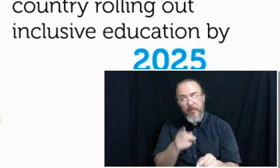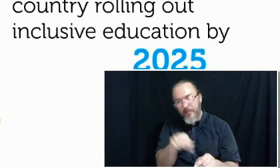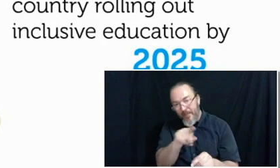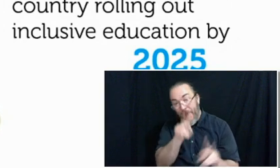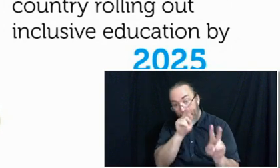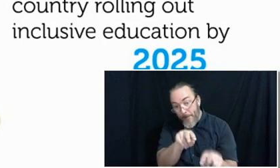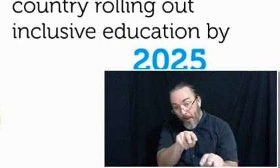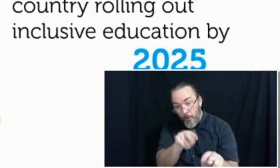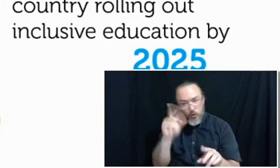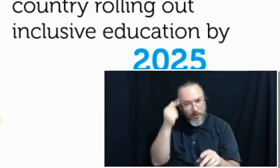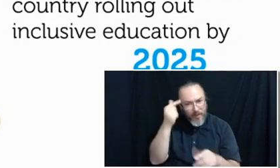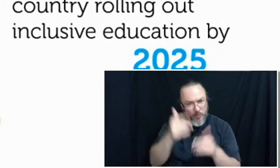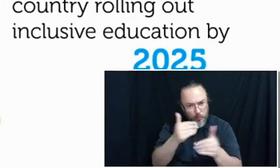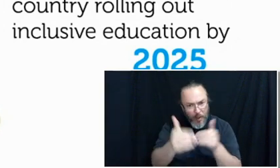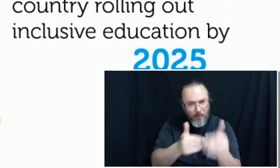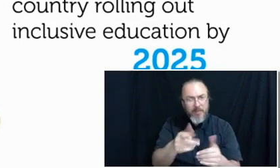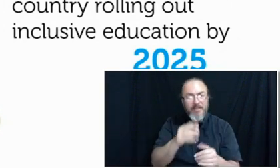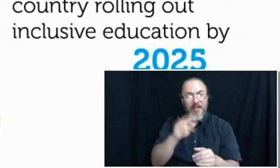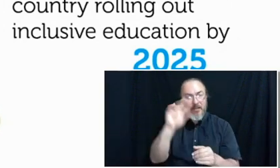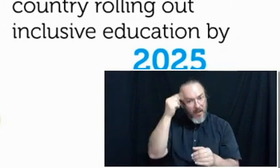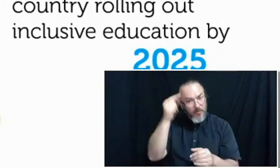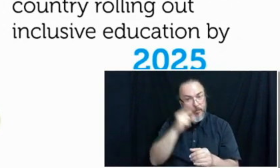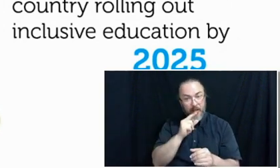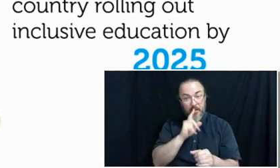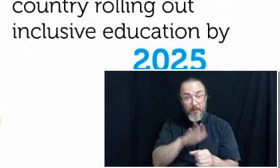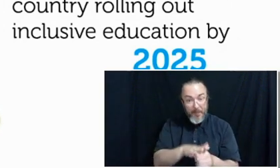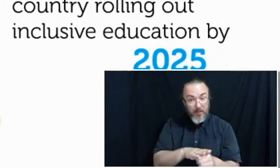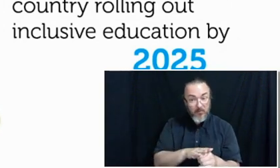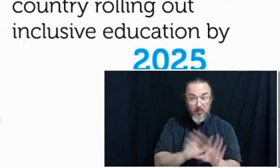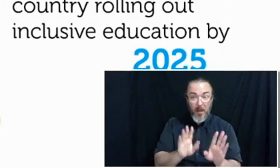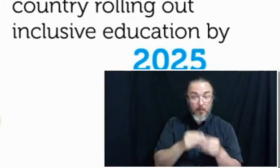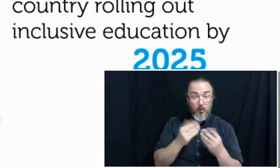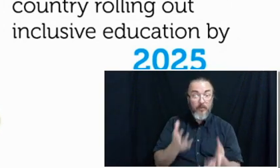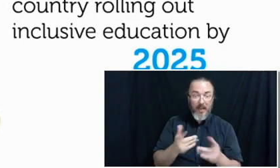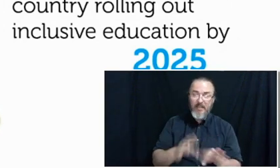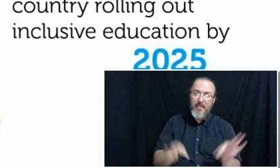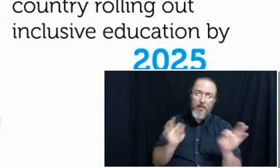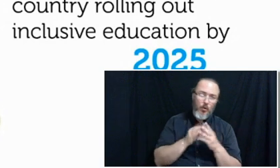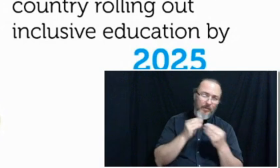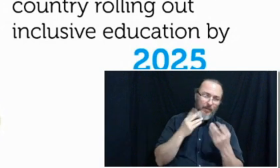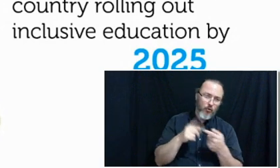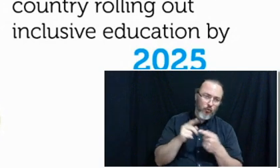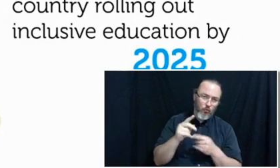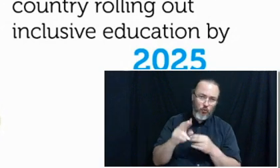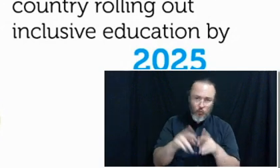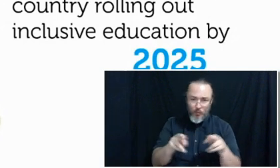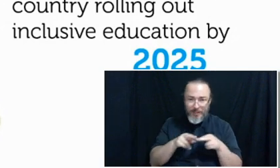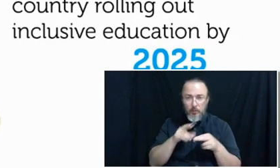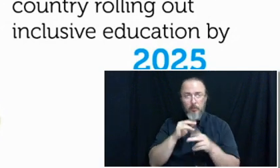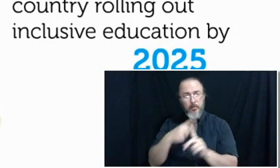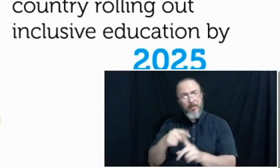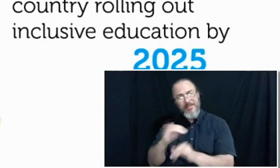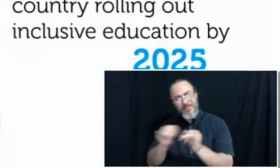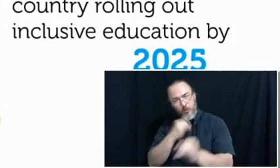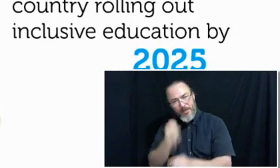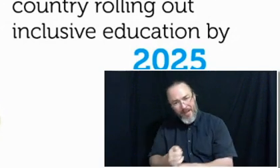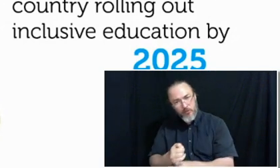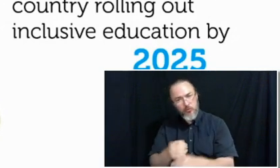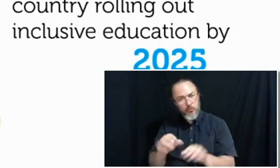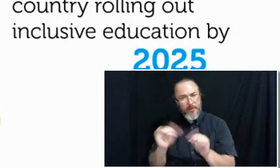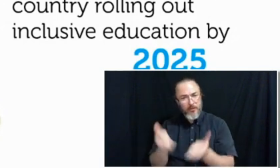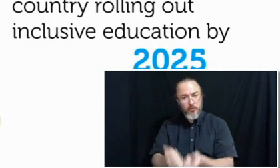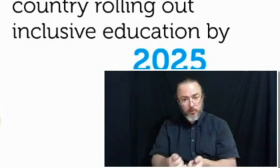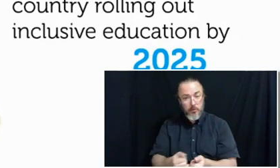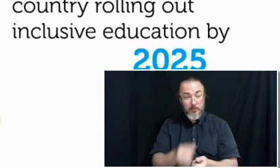les progrès suite aux engagements pris par le gouvernement en fournissant des informations précieuses aux organes régionaux et internationaux. Elles s'opposent